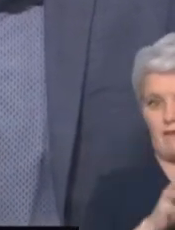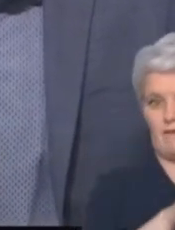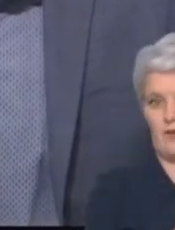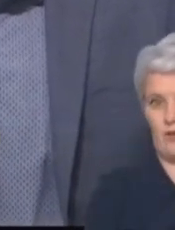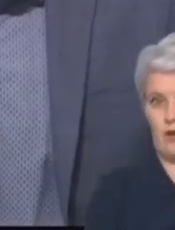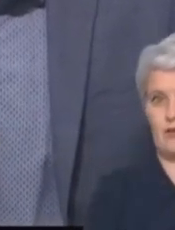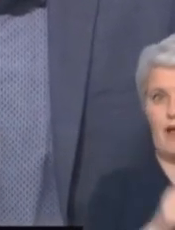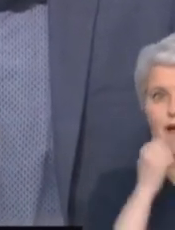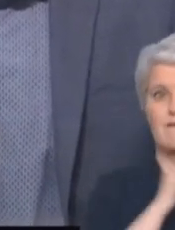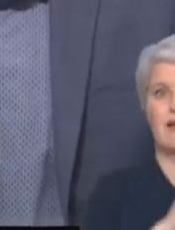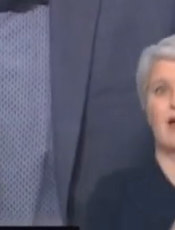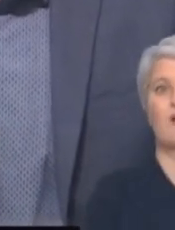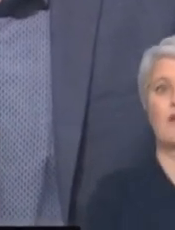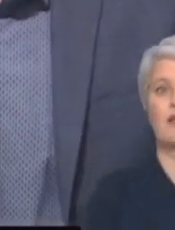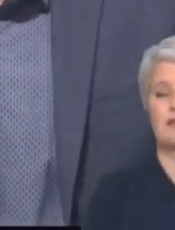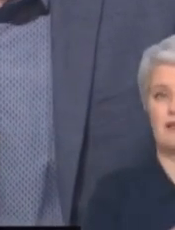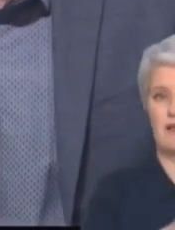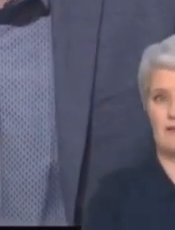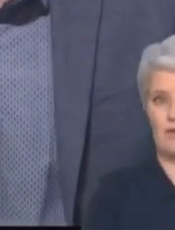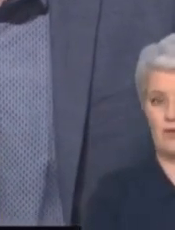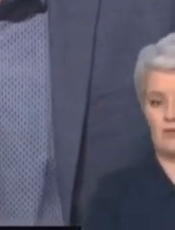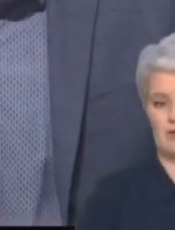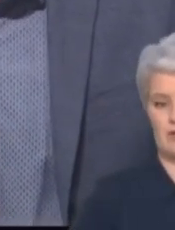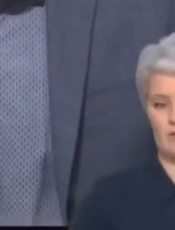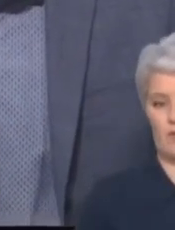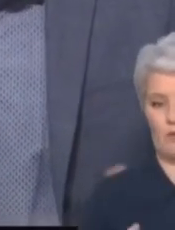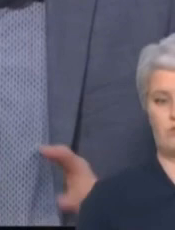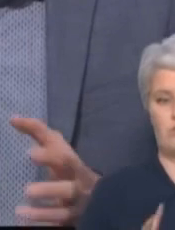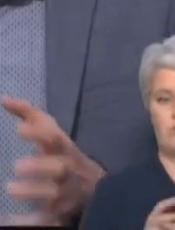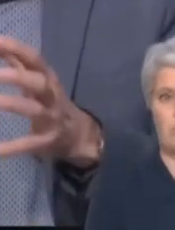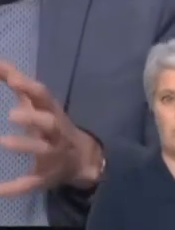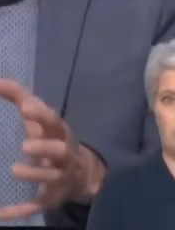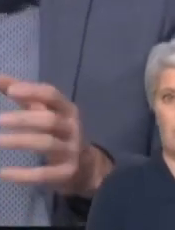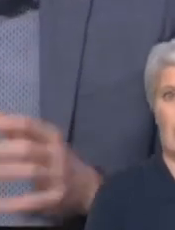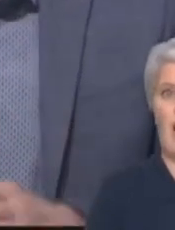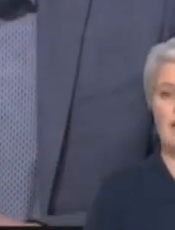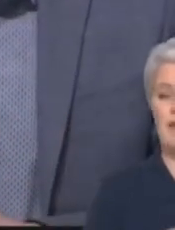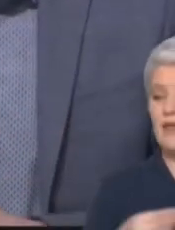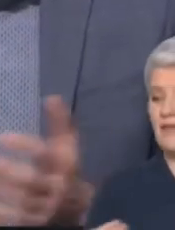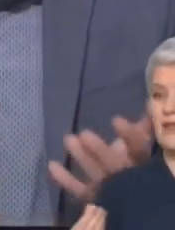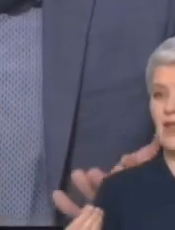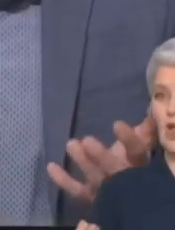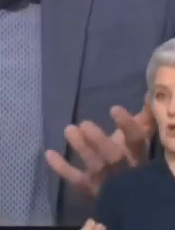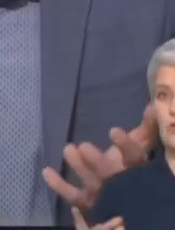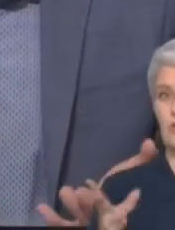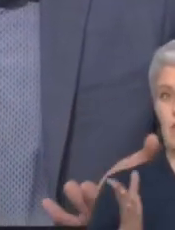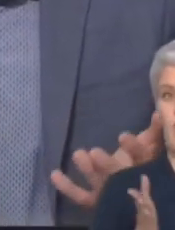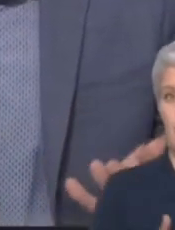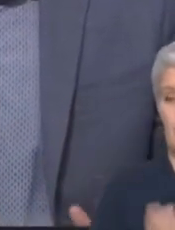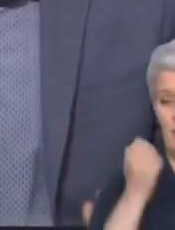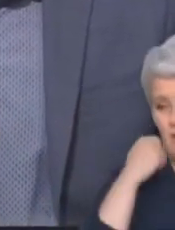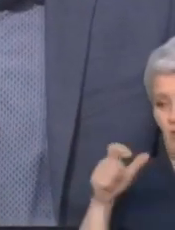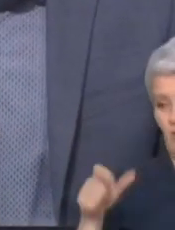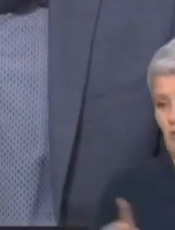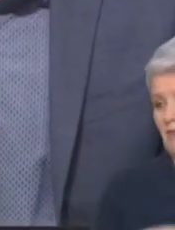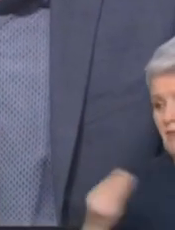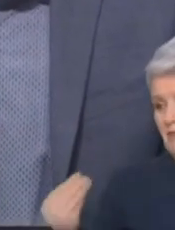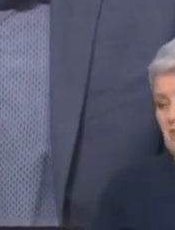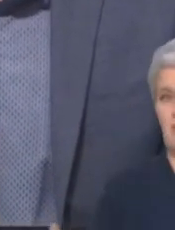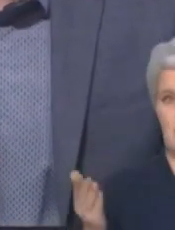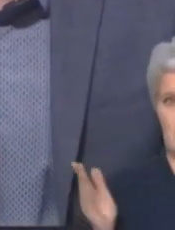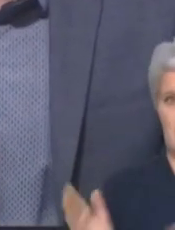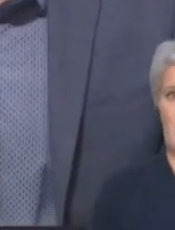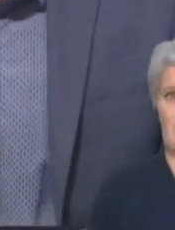гроші саме в пенсійний фонд, робити ці добровільні внески, а не віддавати ці гроші напряму людині, якої ти